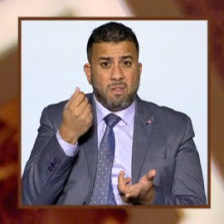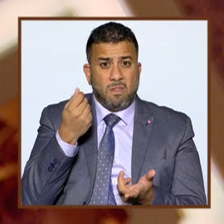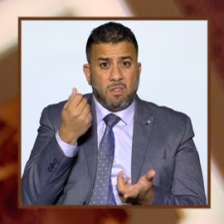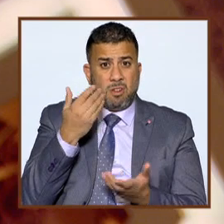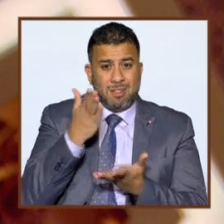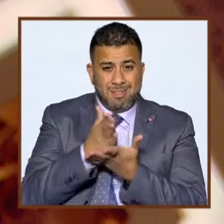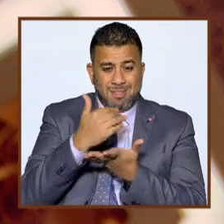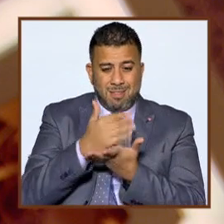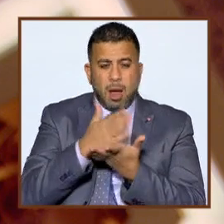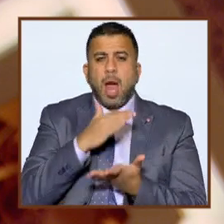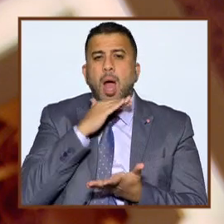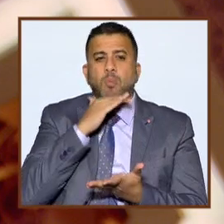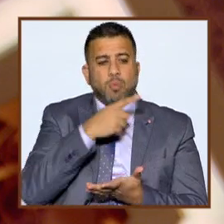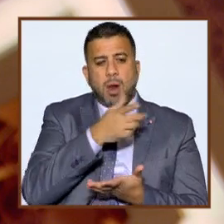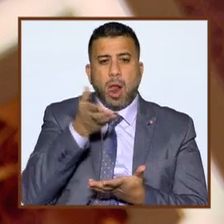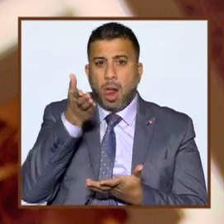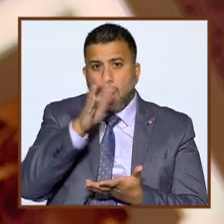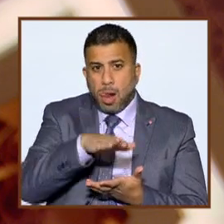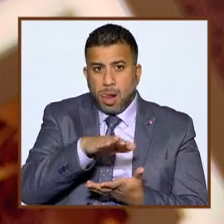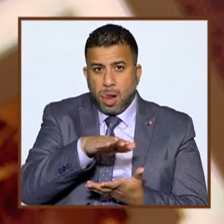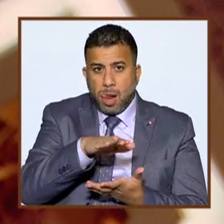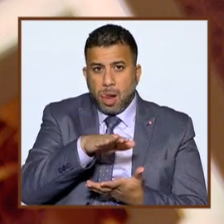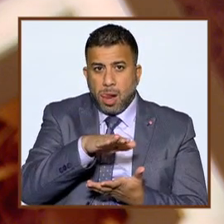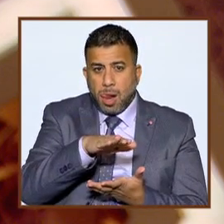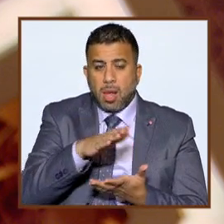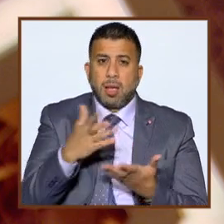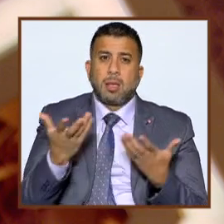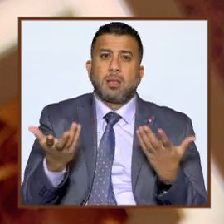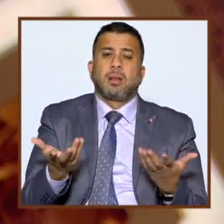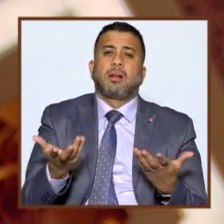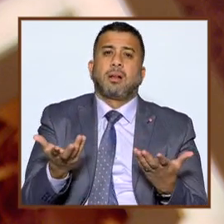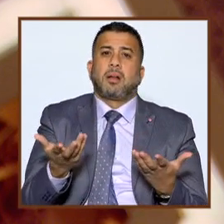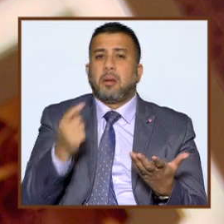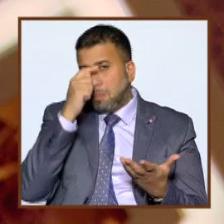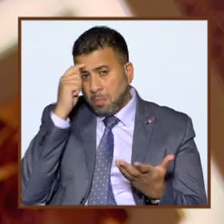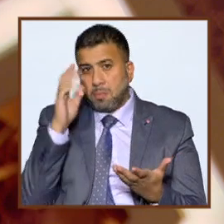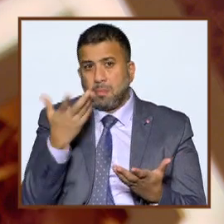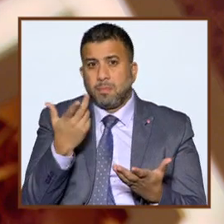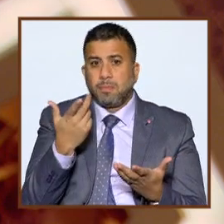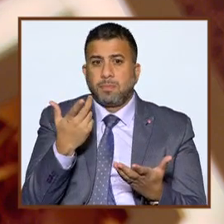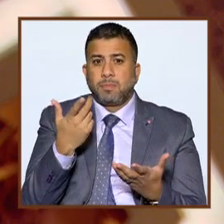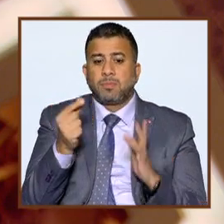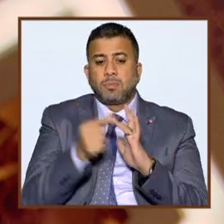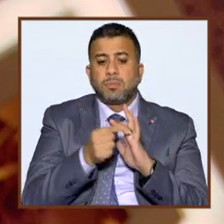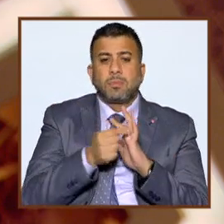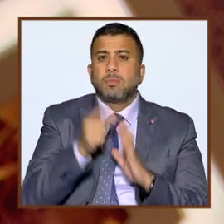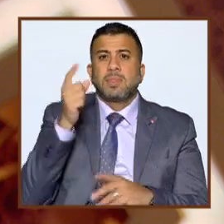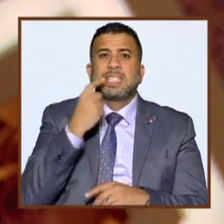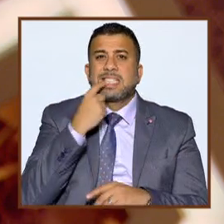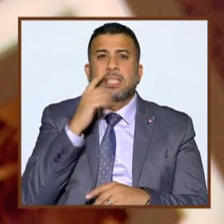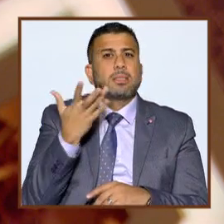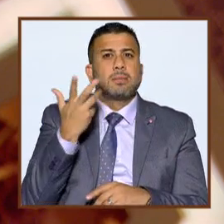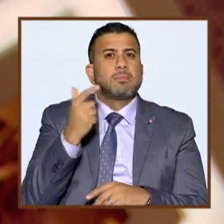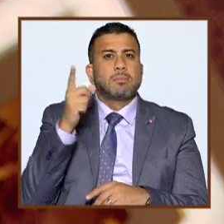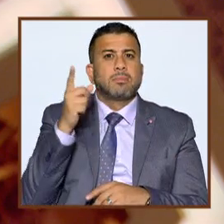إثم، ولا لأنه غير مسلم لا يرث غير المسلم من المسلم. فأنا والله ما نعرف إيش. كم له سنة الآن متزوج؟